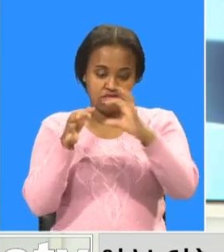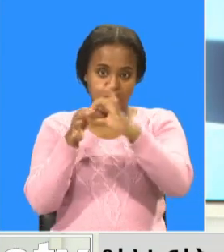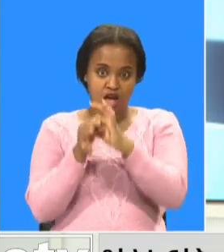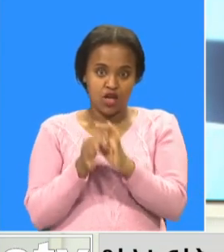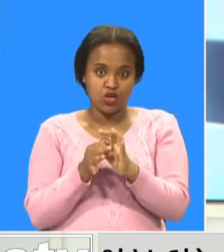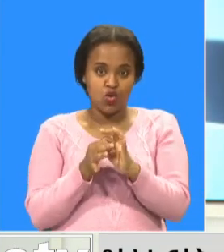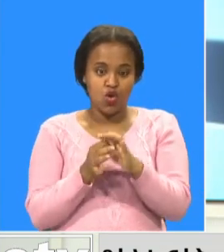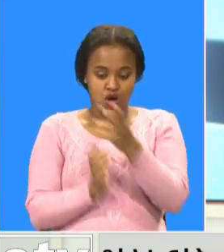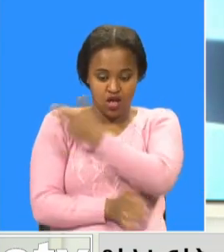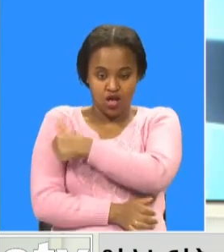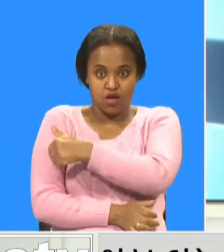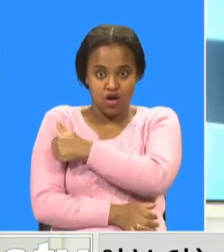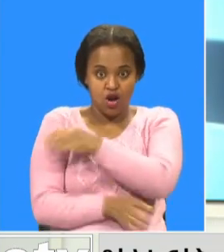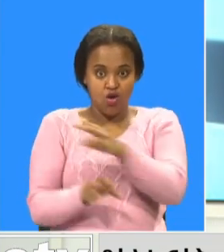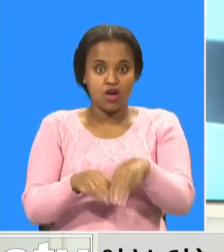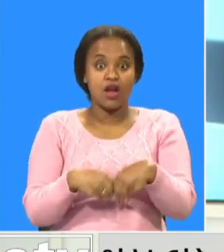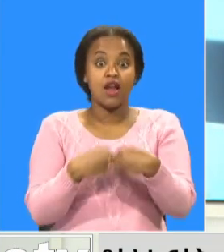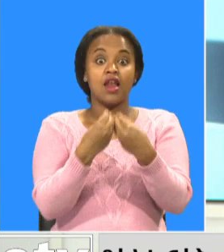ህክምናውን ለመስጠት